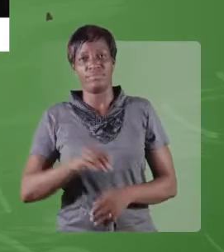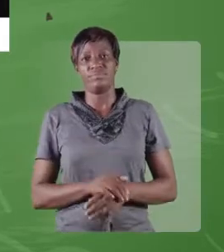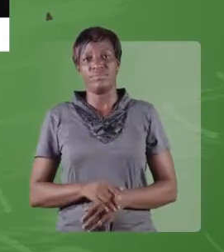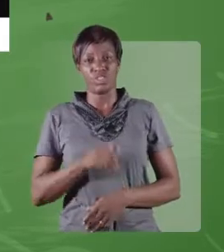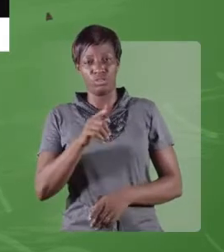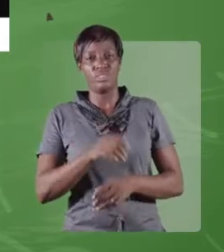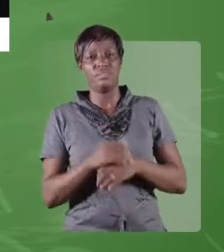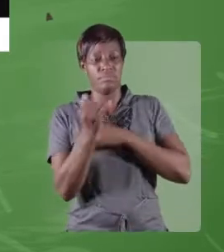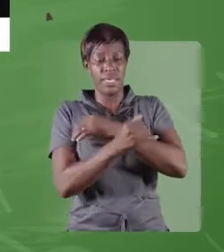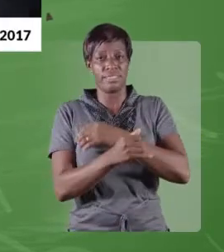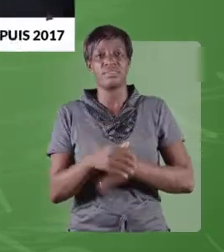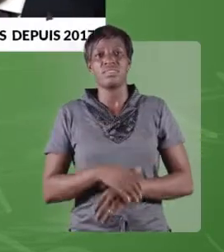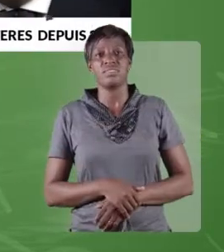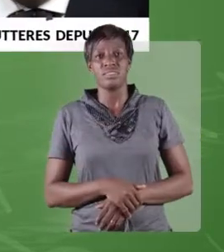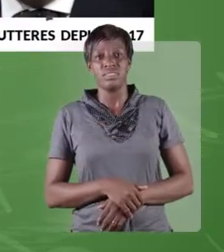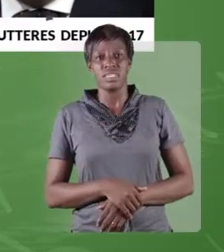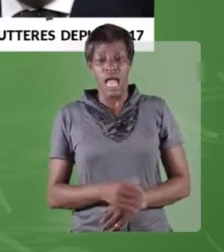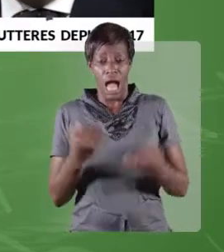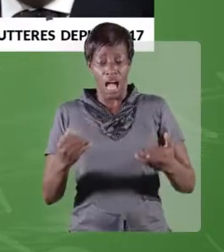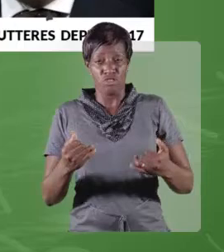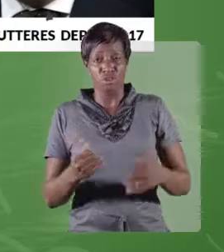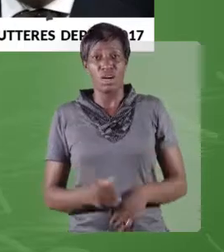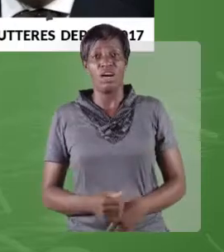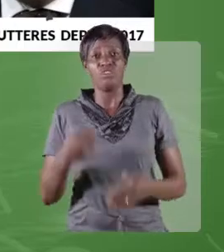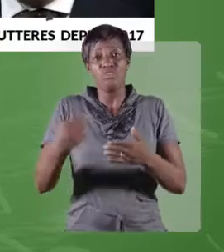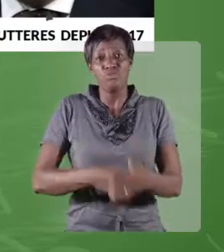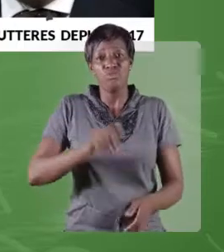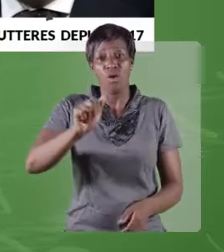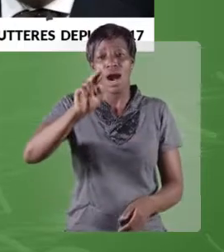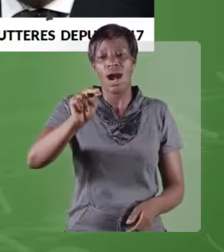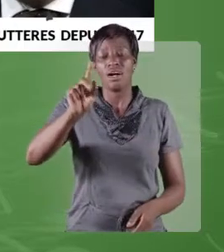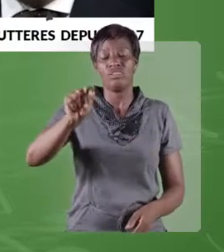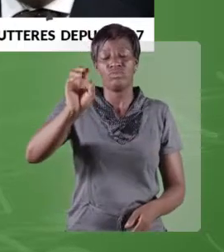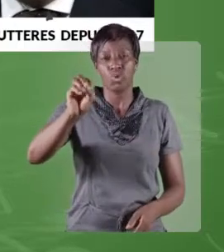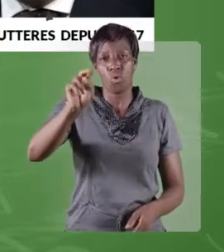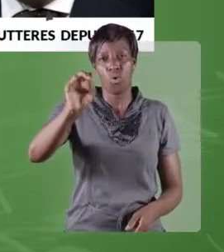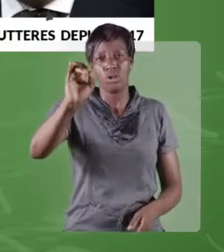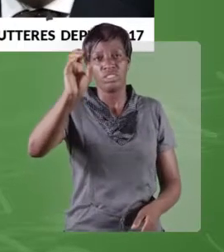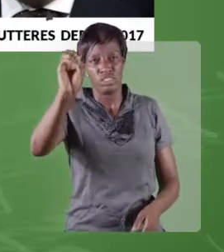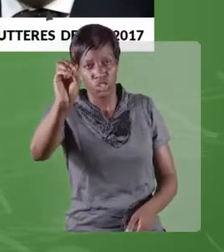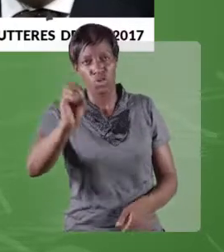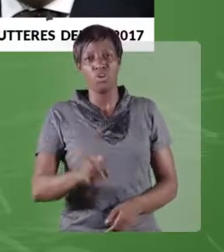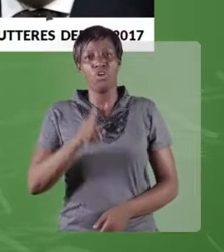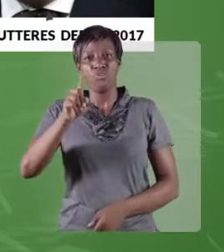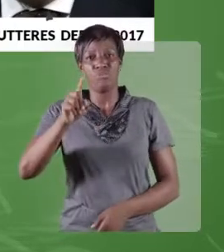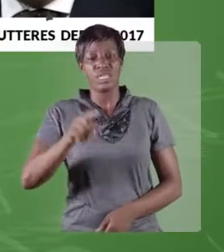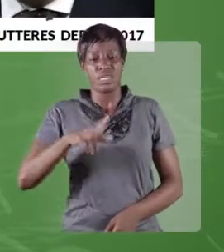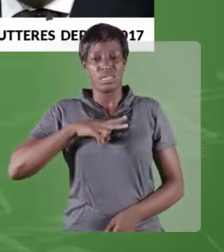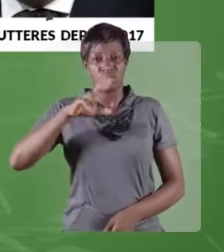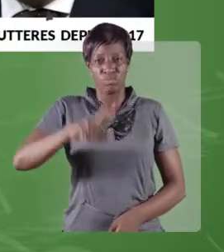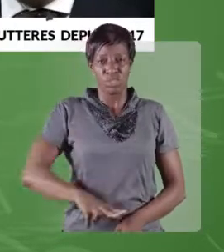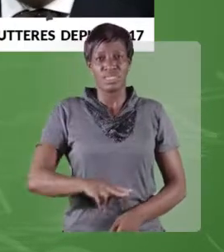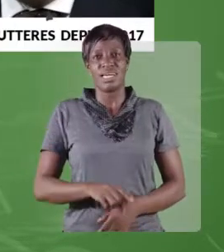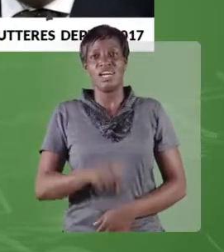1952, et l'actuel secrétaire général est Antonio Guterres, qui est un Portugais et qui gère